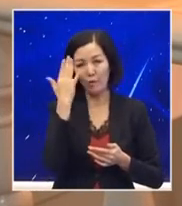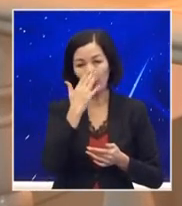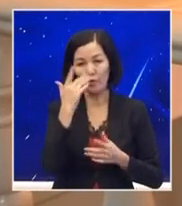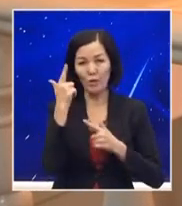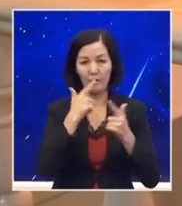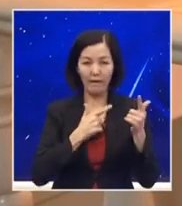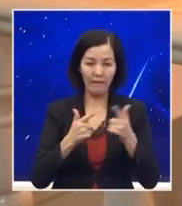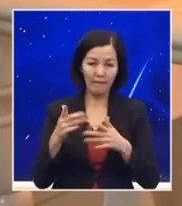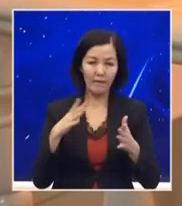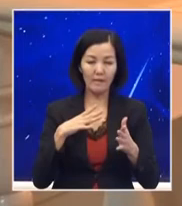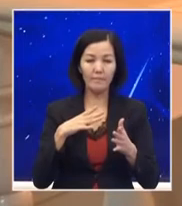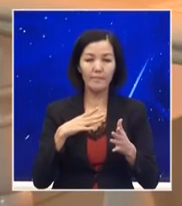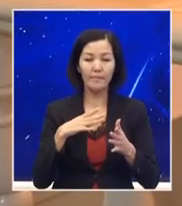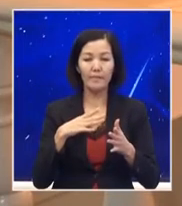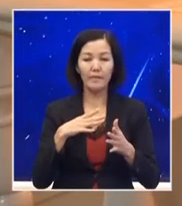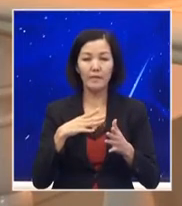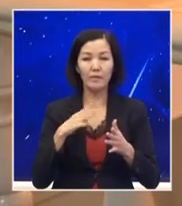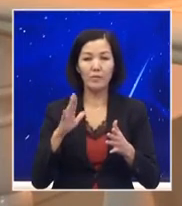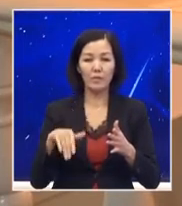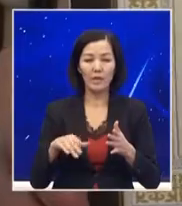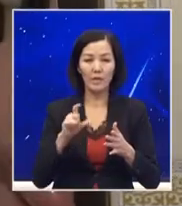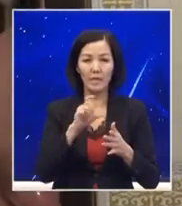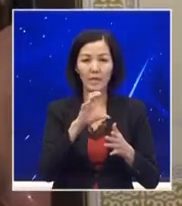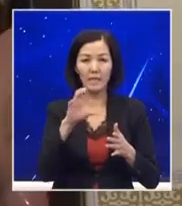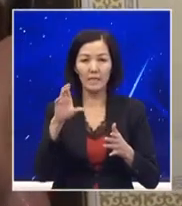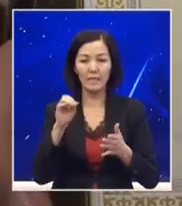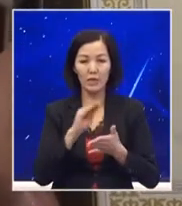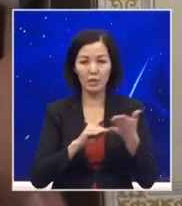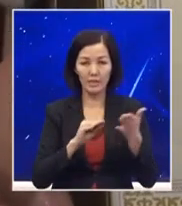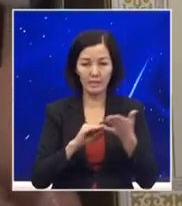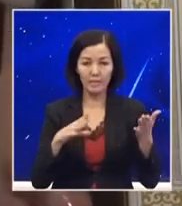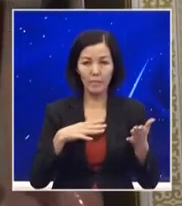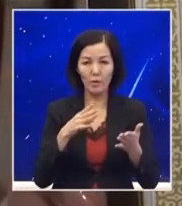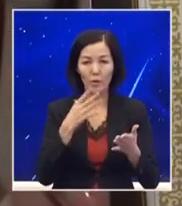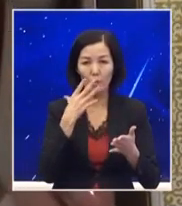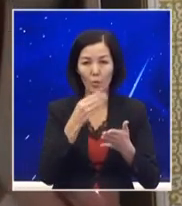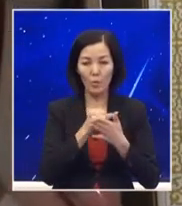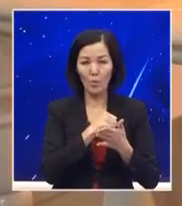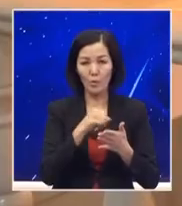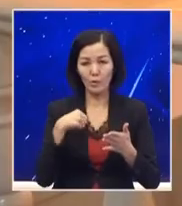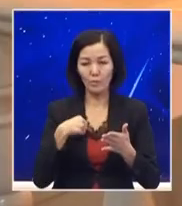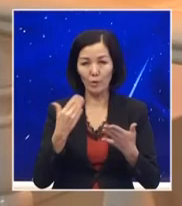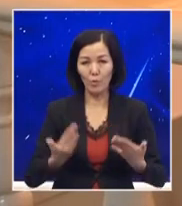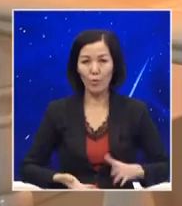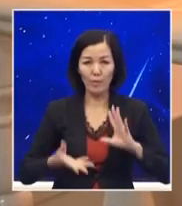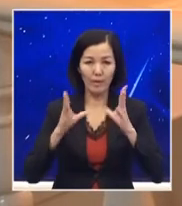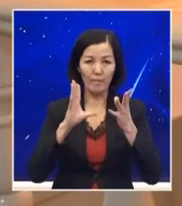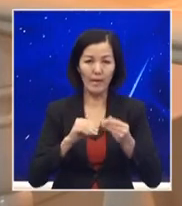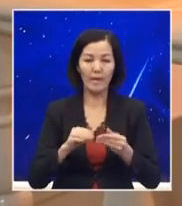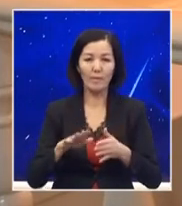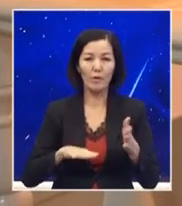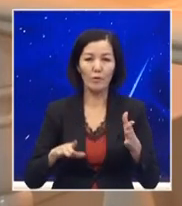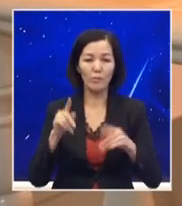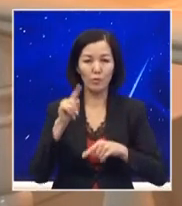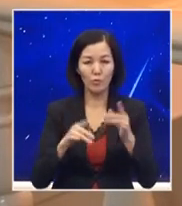жақсы төлеу туралы, одан кейін эссе жаздық, өзімнің өмір баяным туралы, ауданым туралы, туып